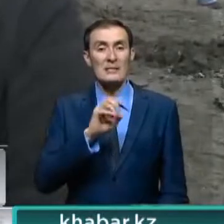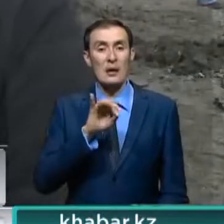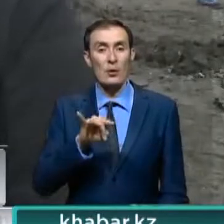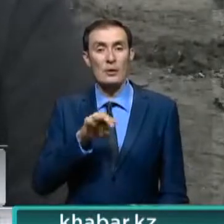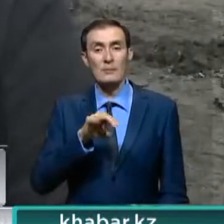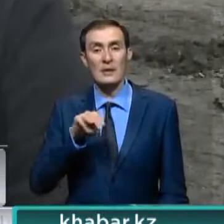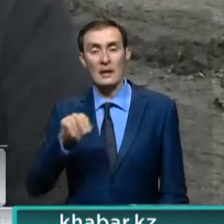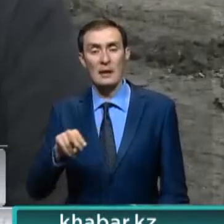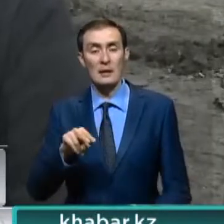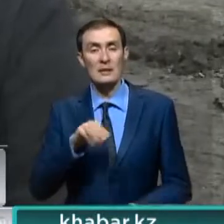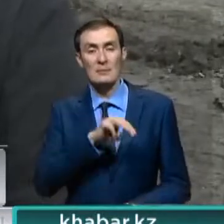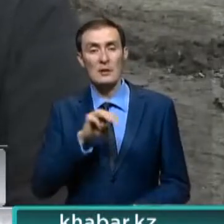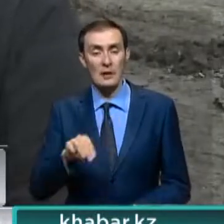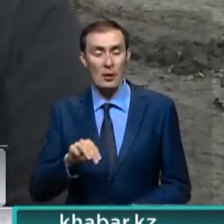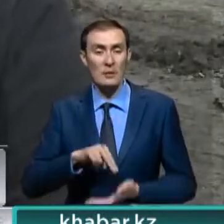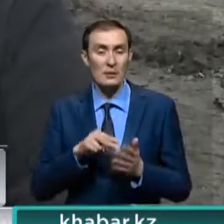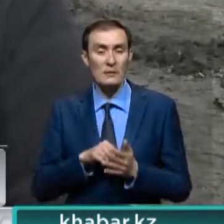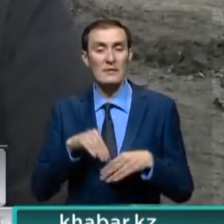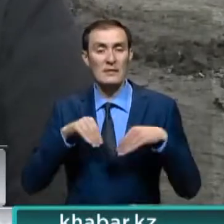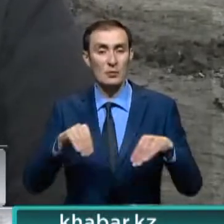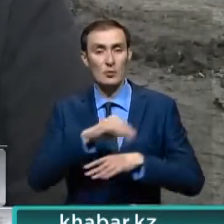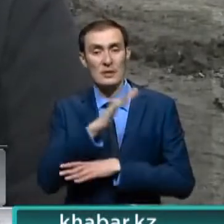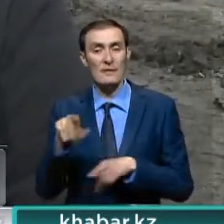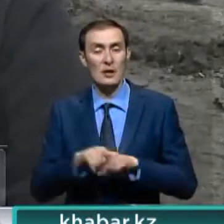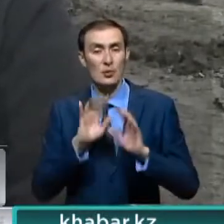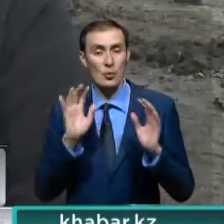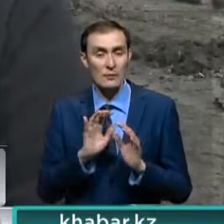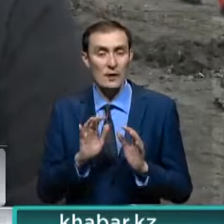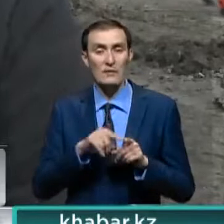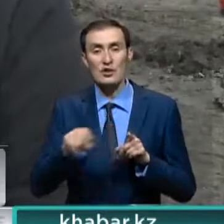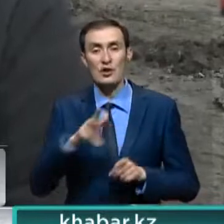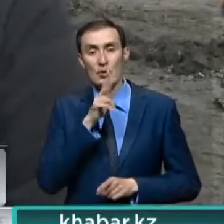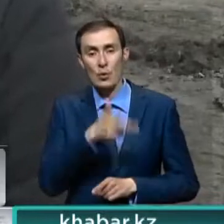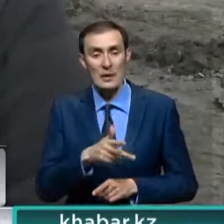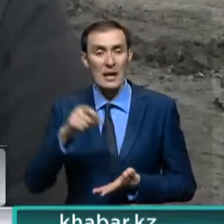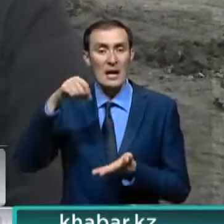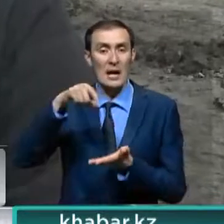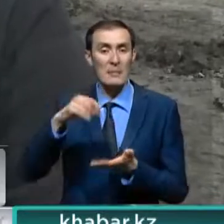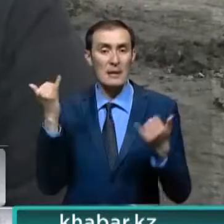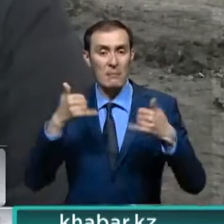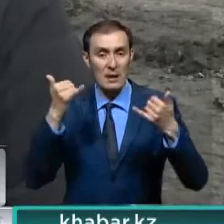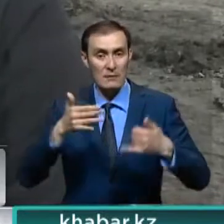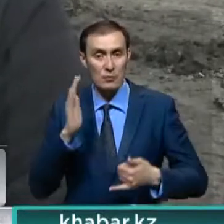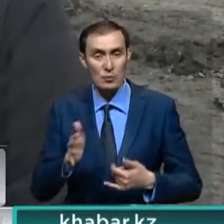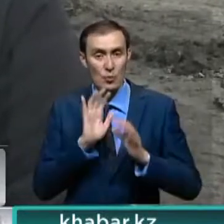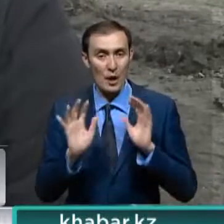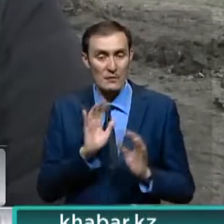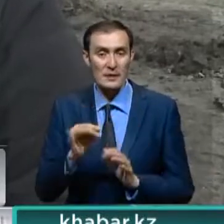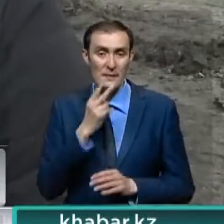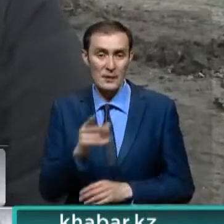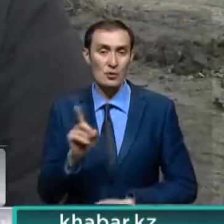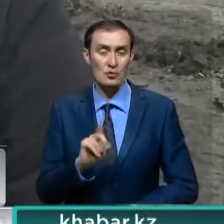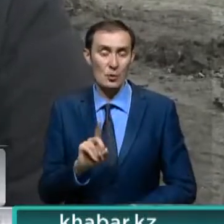предусматривает сегодня не просто высадку деревьев, а еще и уход за ними. Трехлетний уход, капельный полив, и видно,